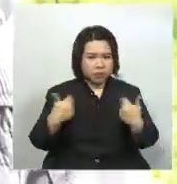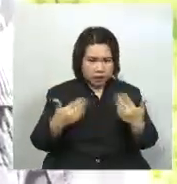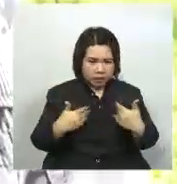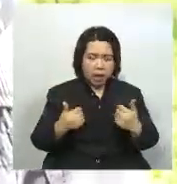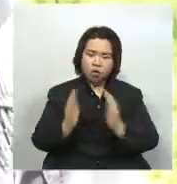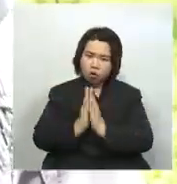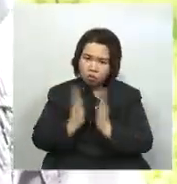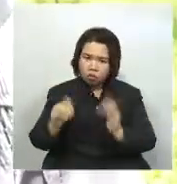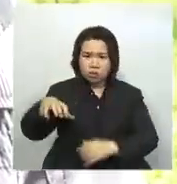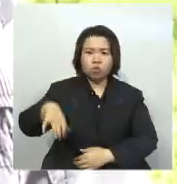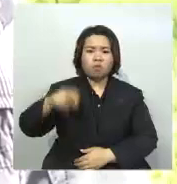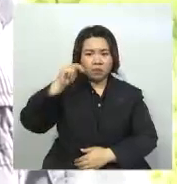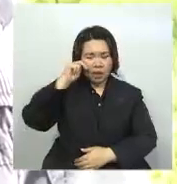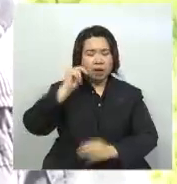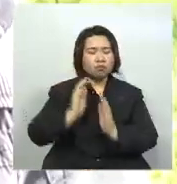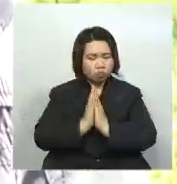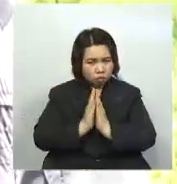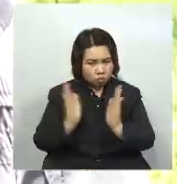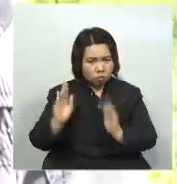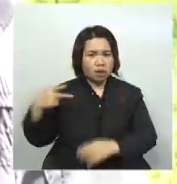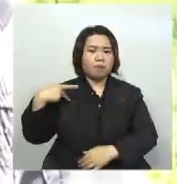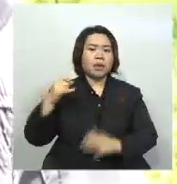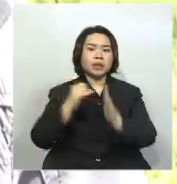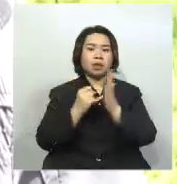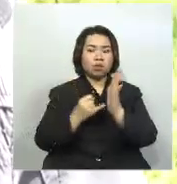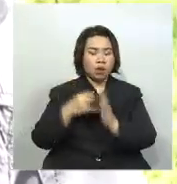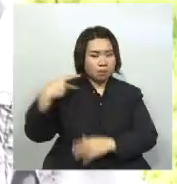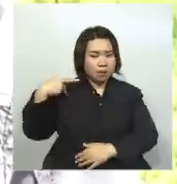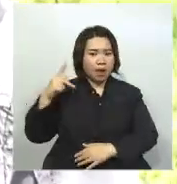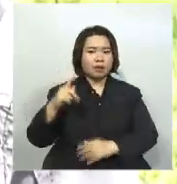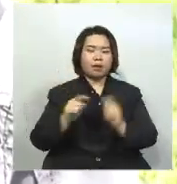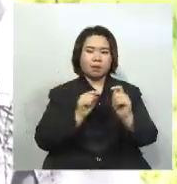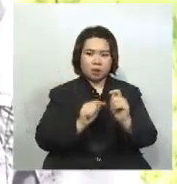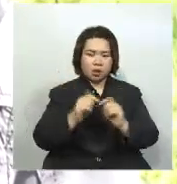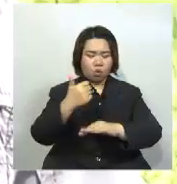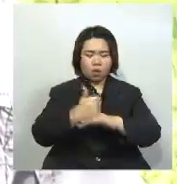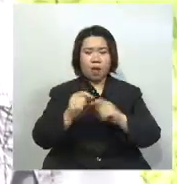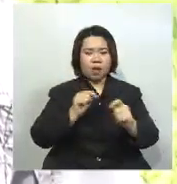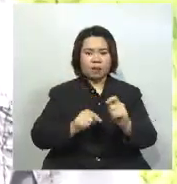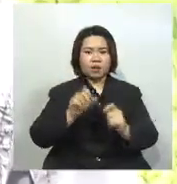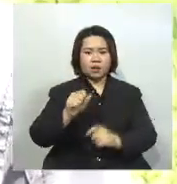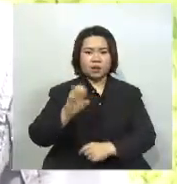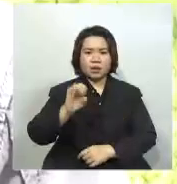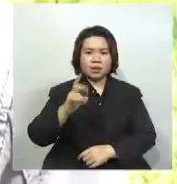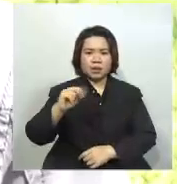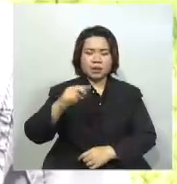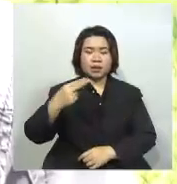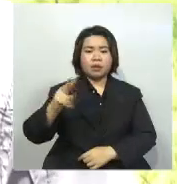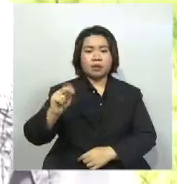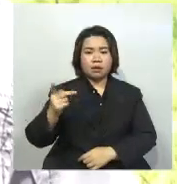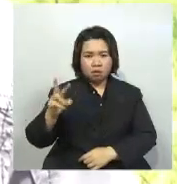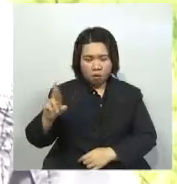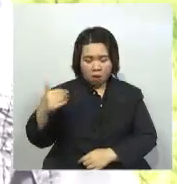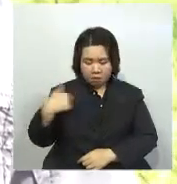ากที่สุดก็คือชนประทานและปลัดจังหวัดปลัดอำเภอพร้อมด้วยนายอำเภอสิงหนครเขามาสั่งให้